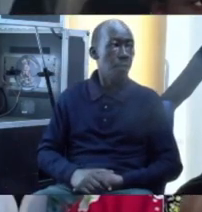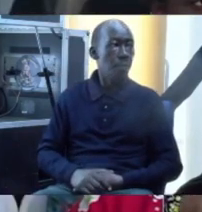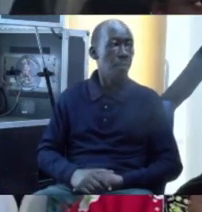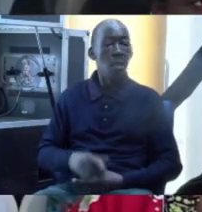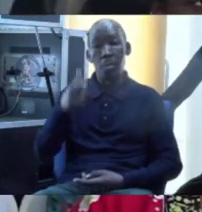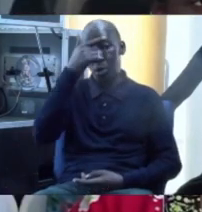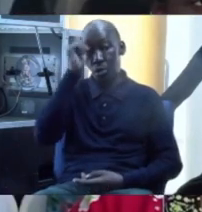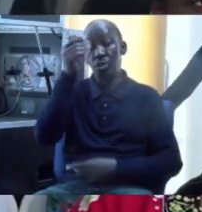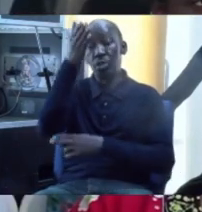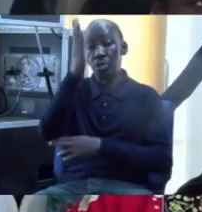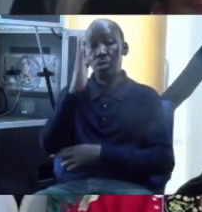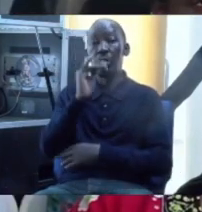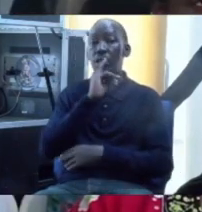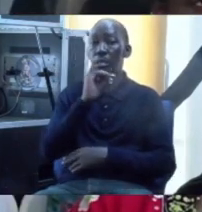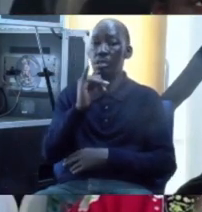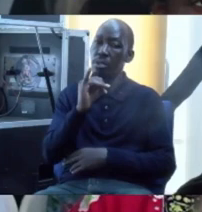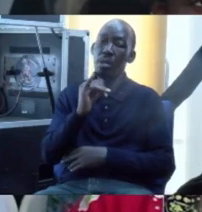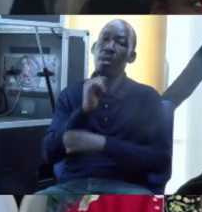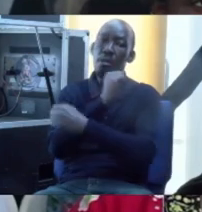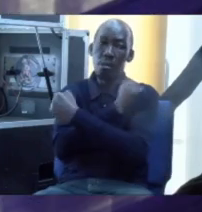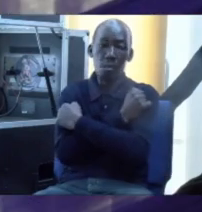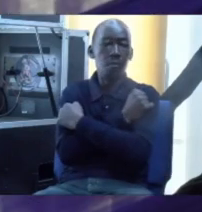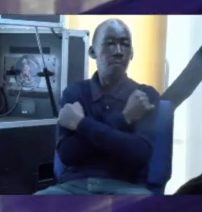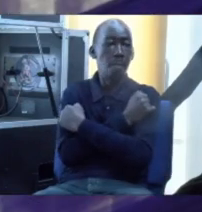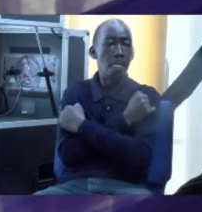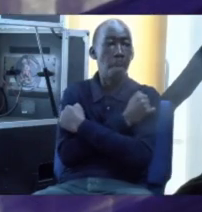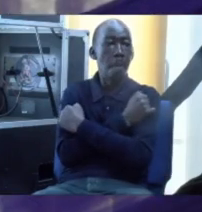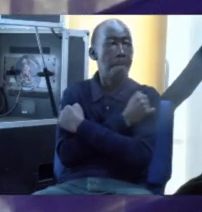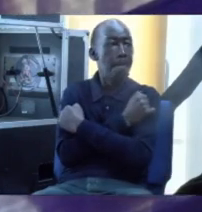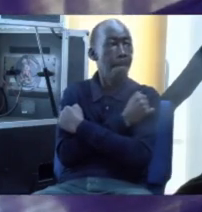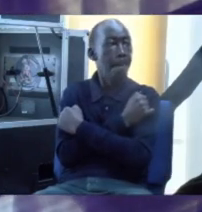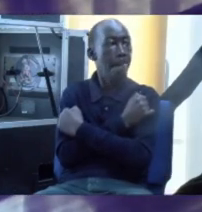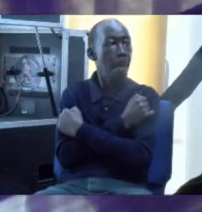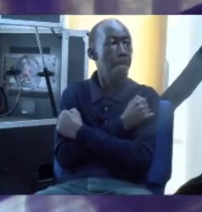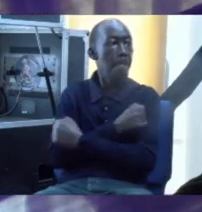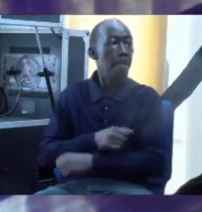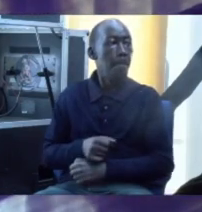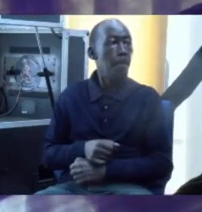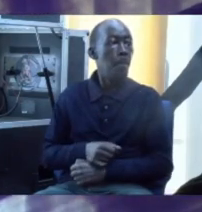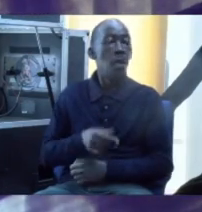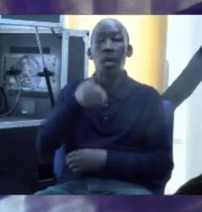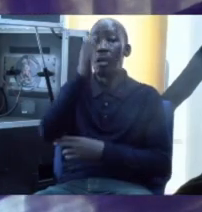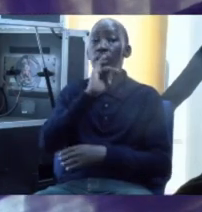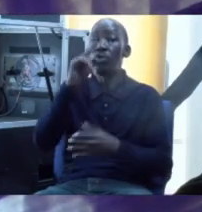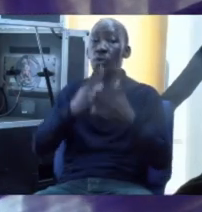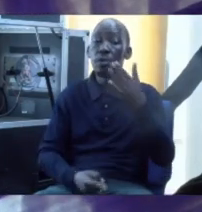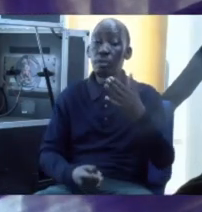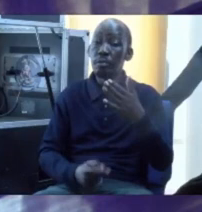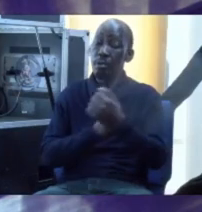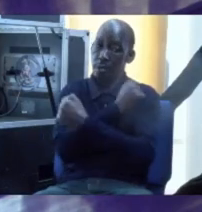Because God is love. Kwa sababu Mungu ni upendo. God is what? Mungu ni